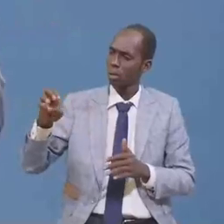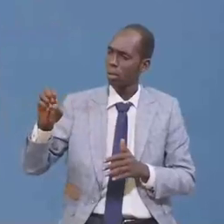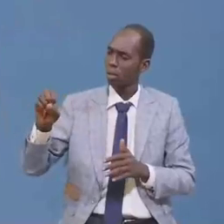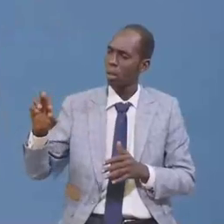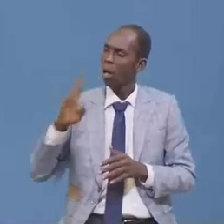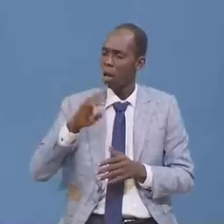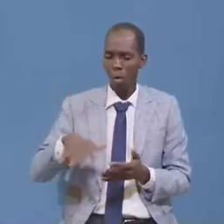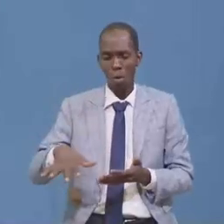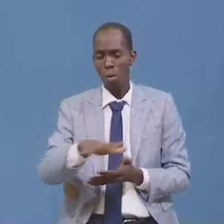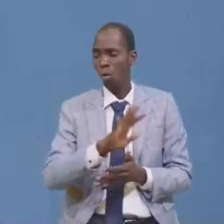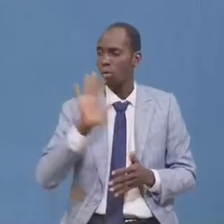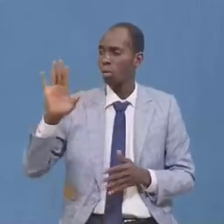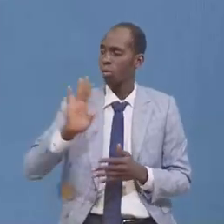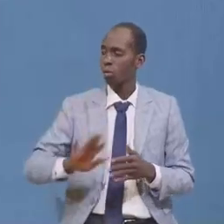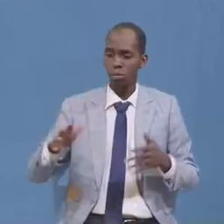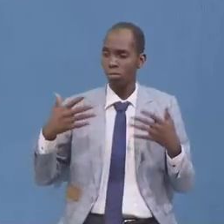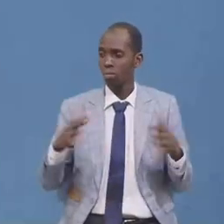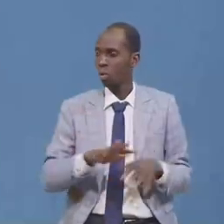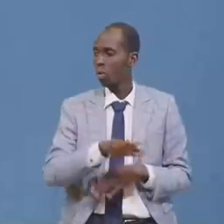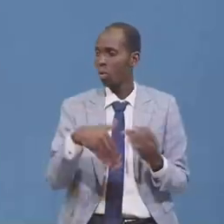Isaïe, est-ce que c'est tous les enfants que tu as ça?